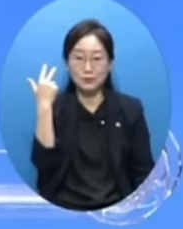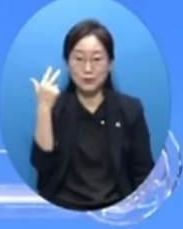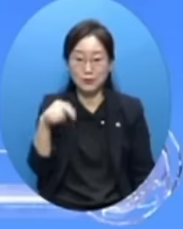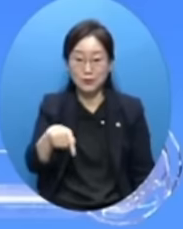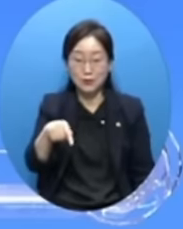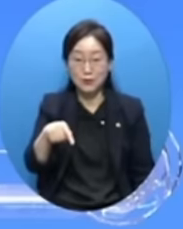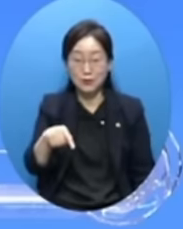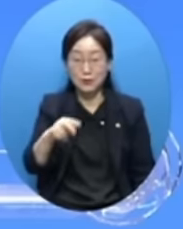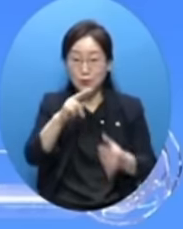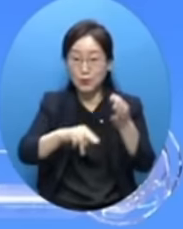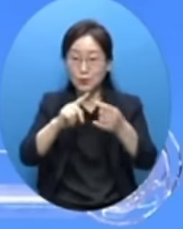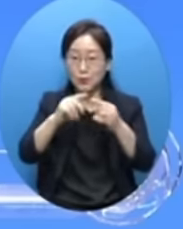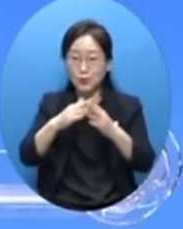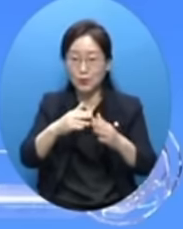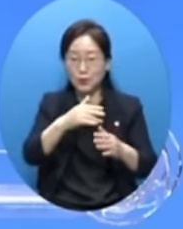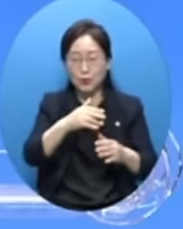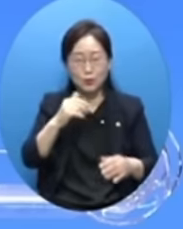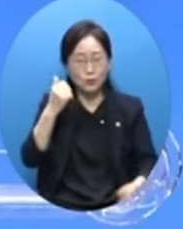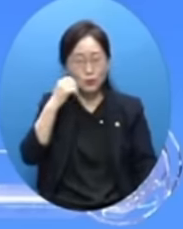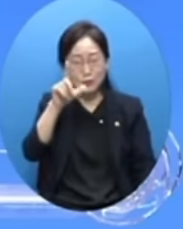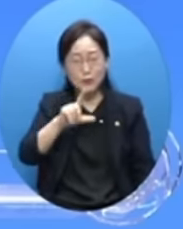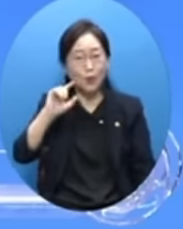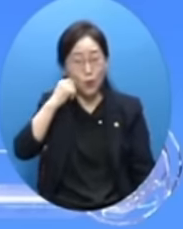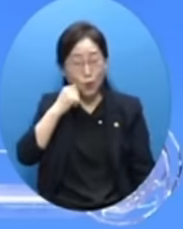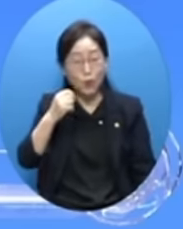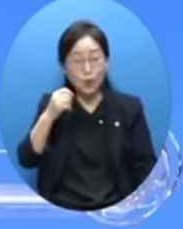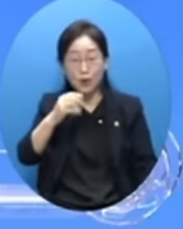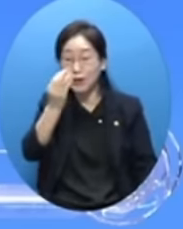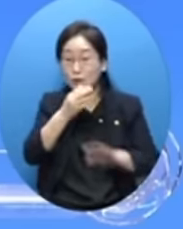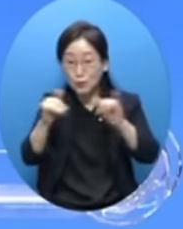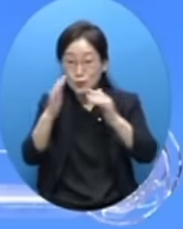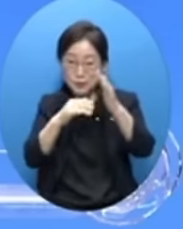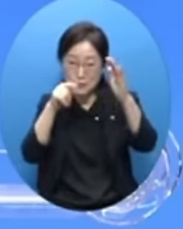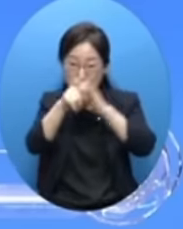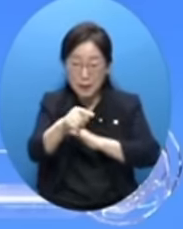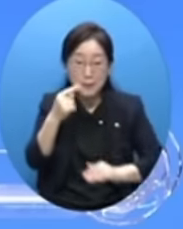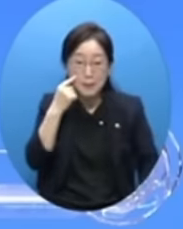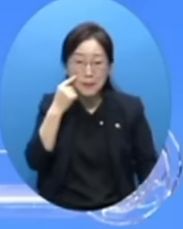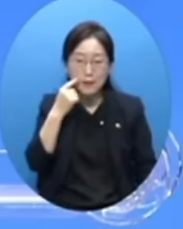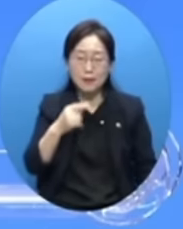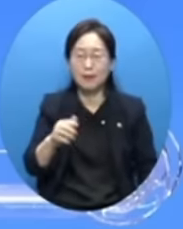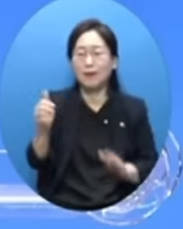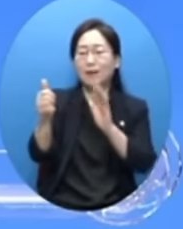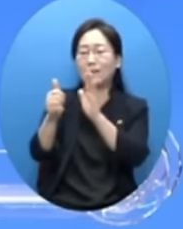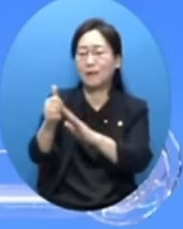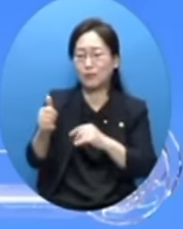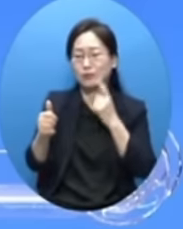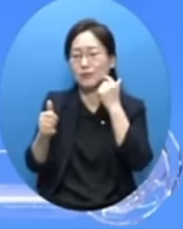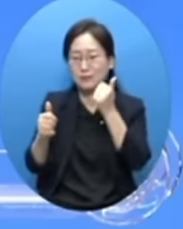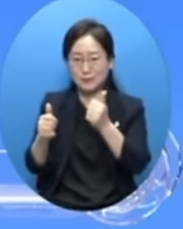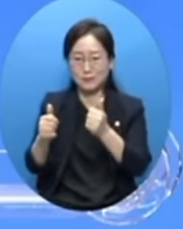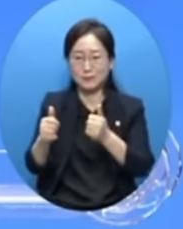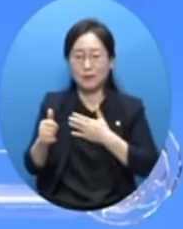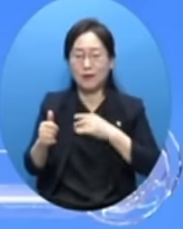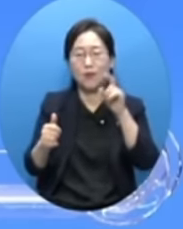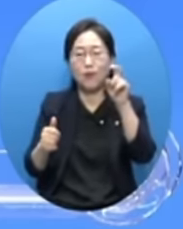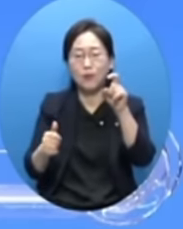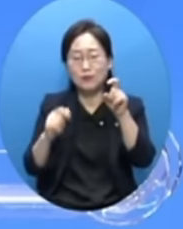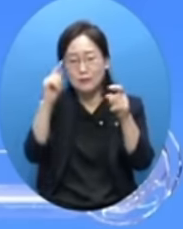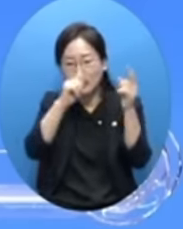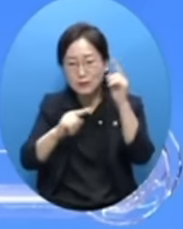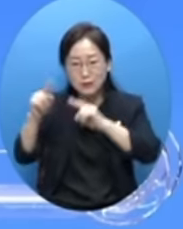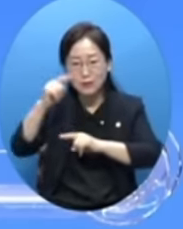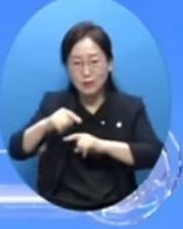어려운 성도님 집에 신발 갔는데 목사님, 제가 허리가 좀 다치고